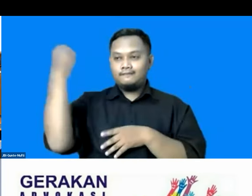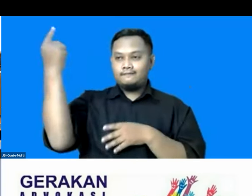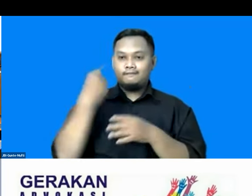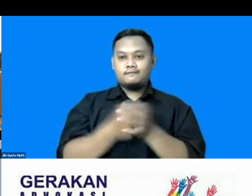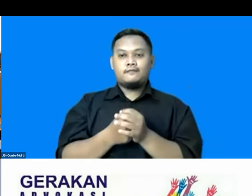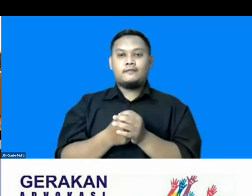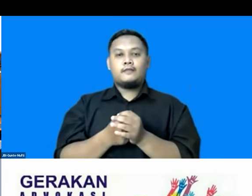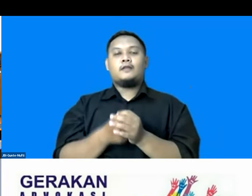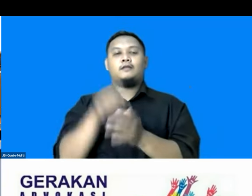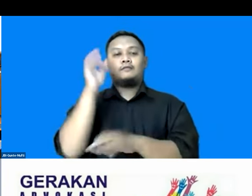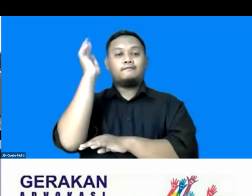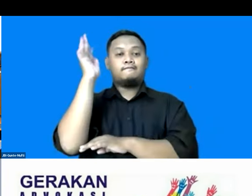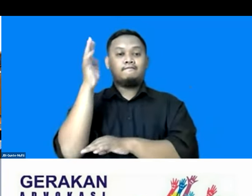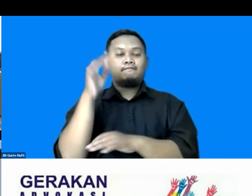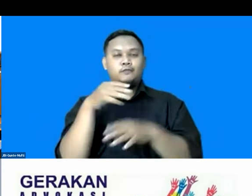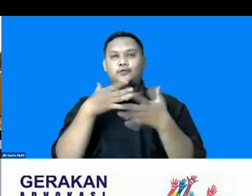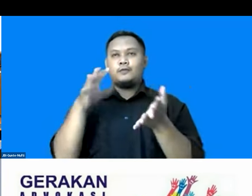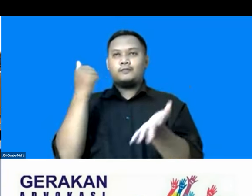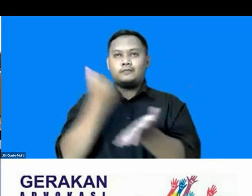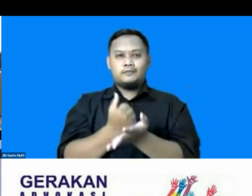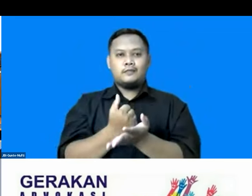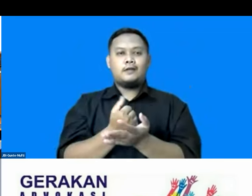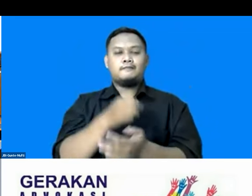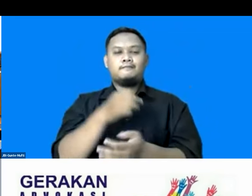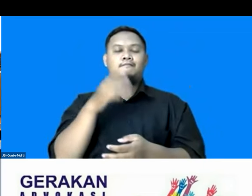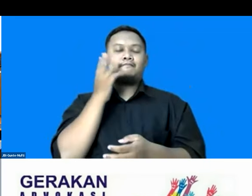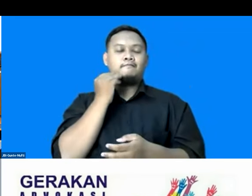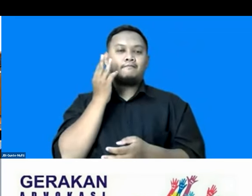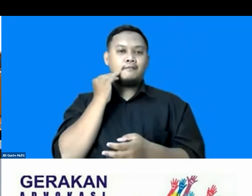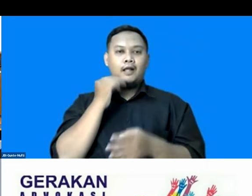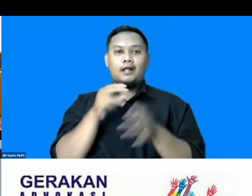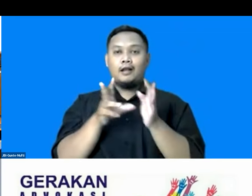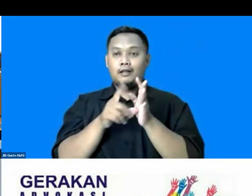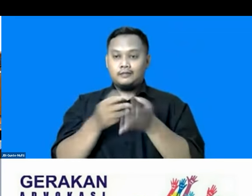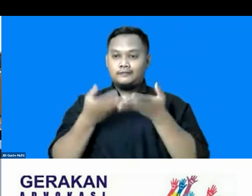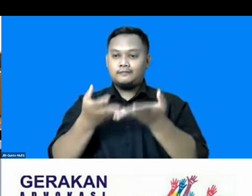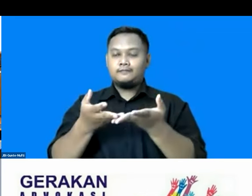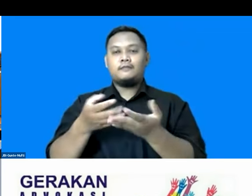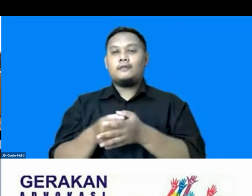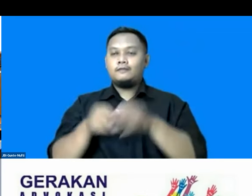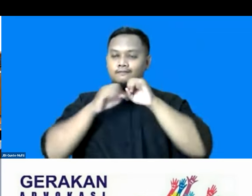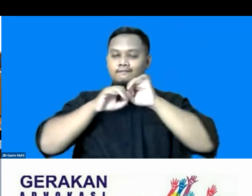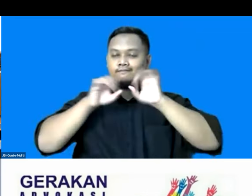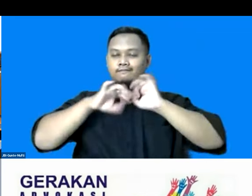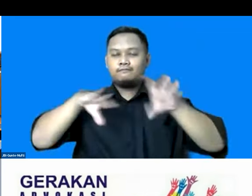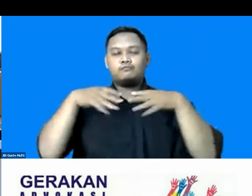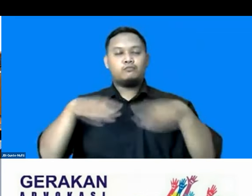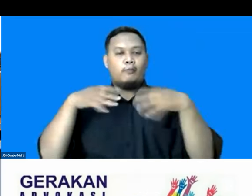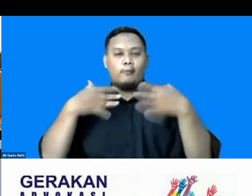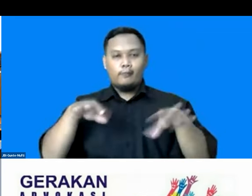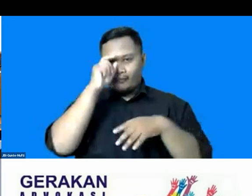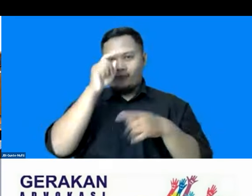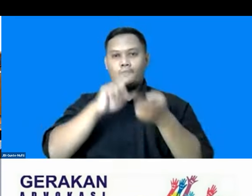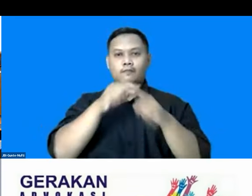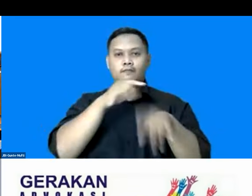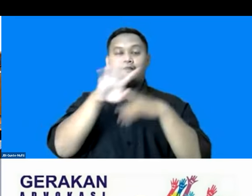yang tentunya berpengalaman dan akan memberikan paparan yang luar biasa kepada teman-teman